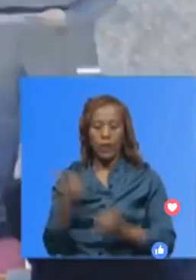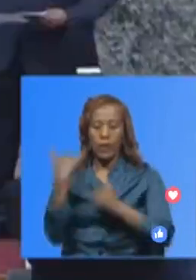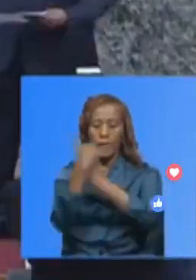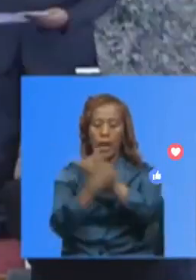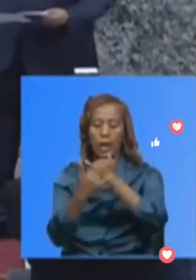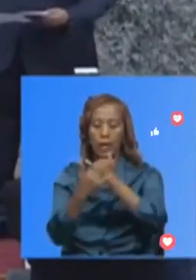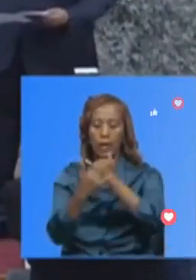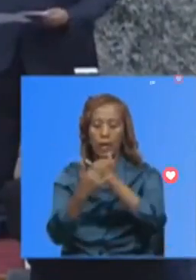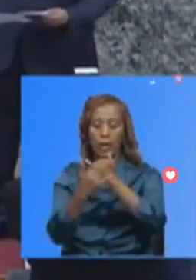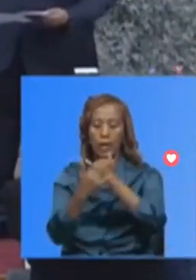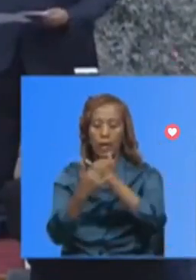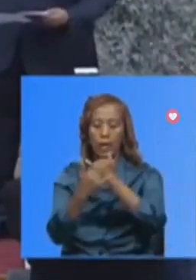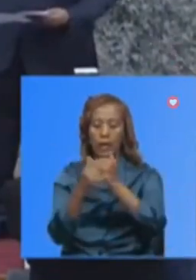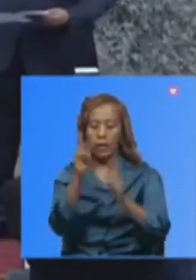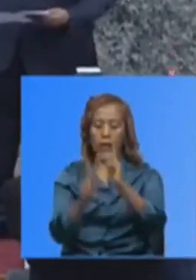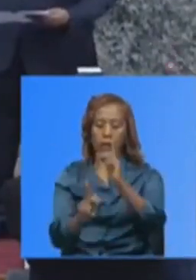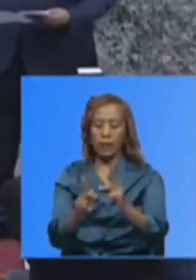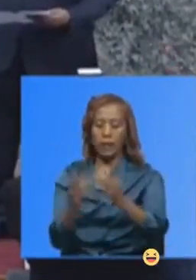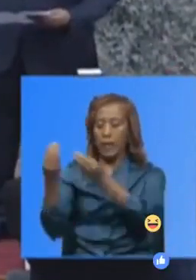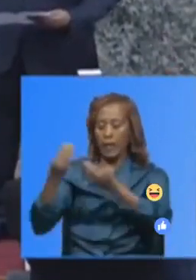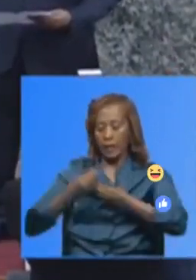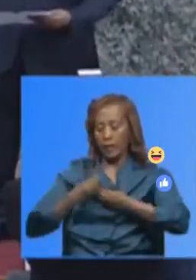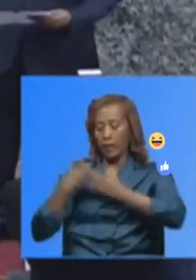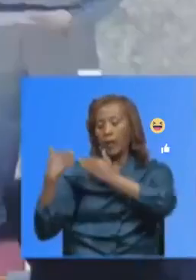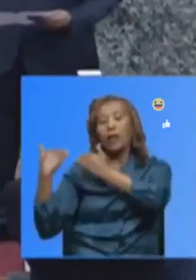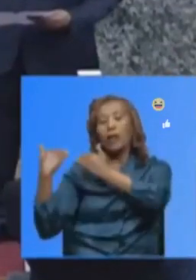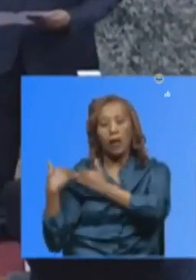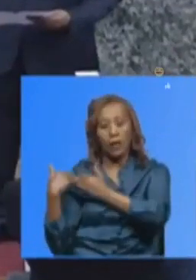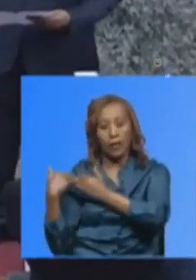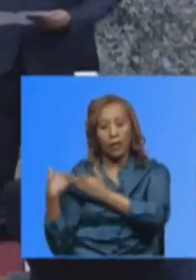ሀገሪቱና ከህዝቡ ተጣለብኝን ኃላፊነት